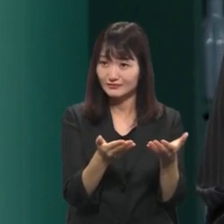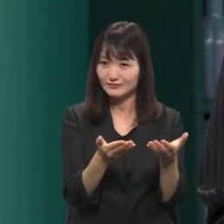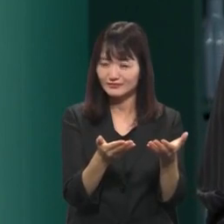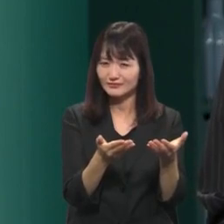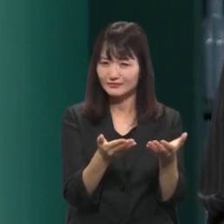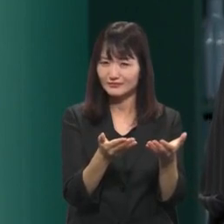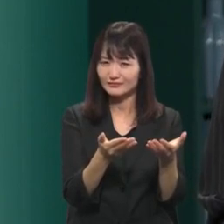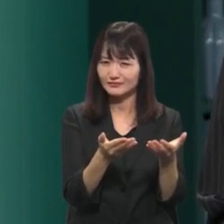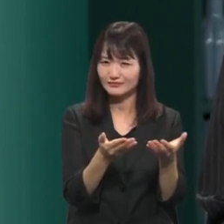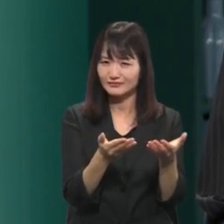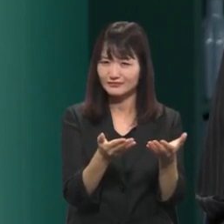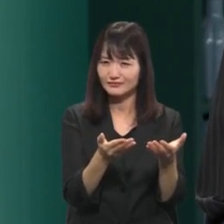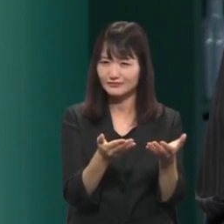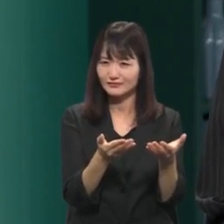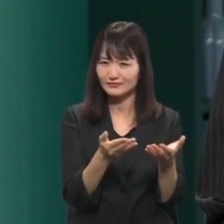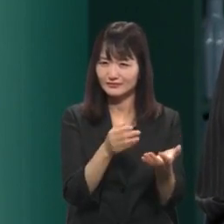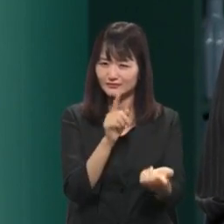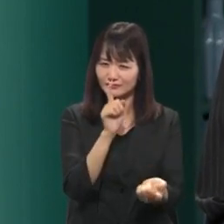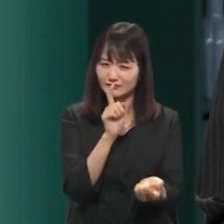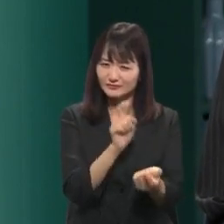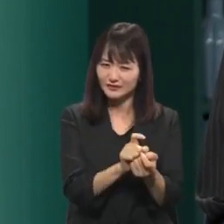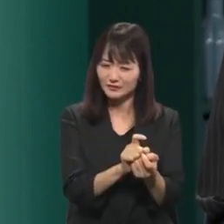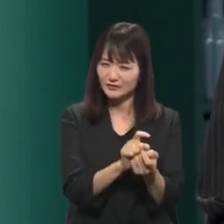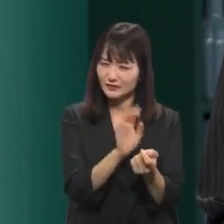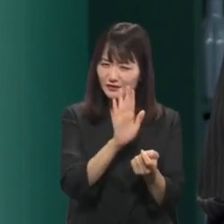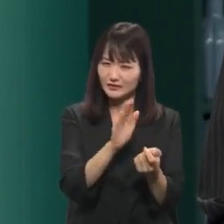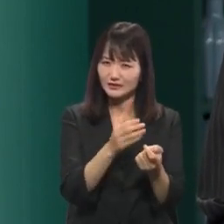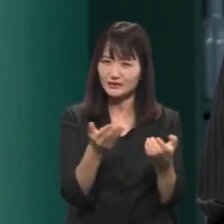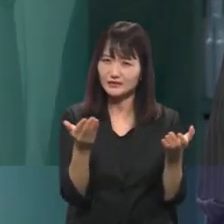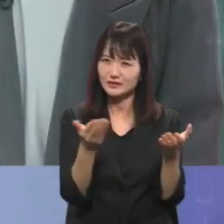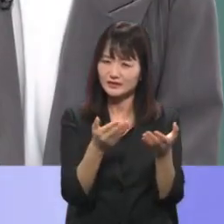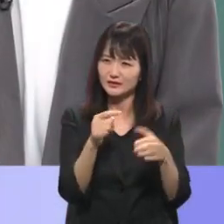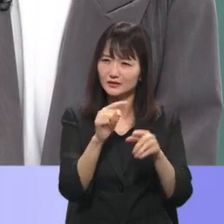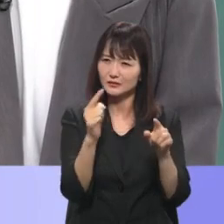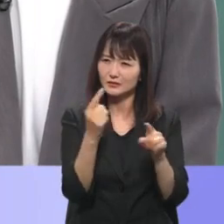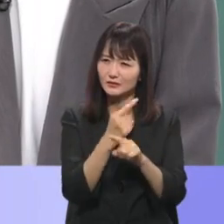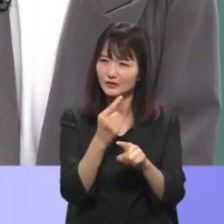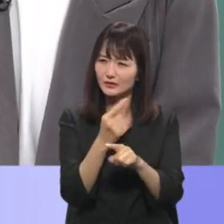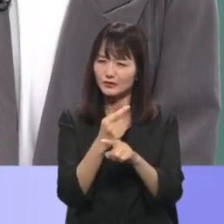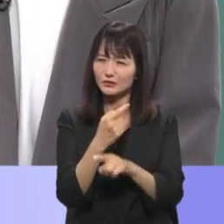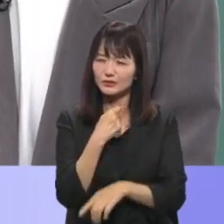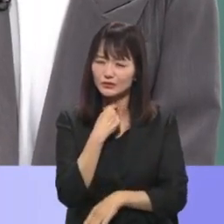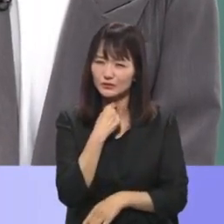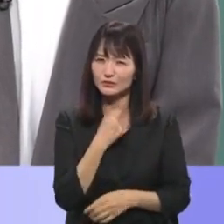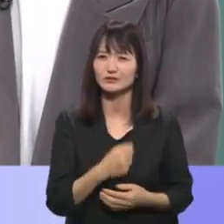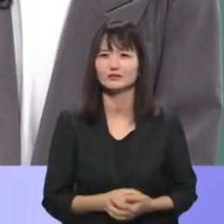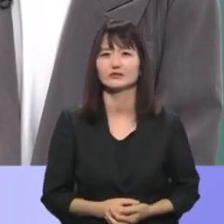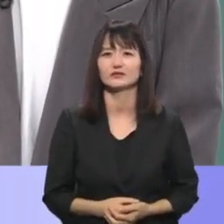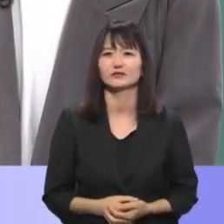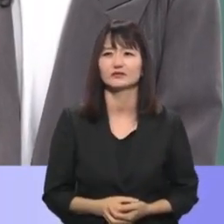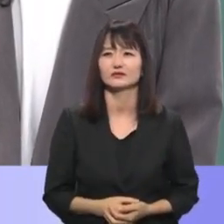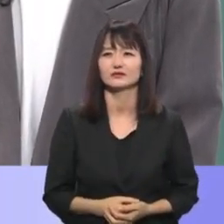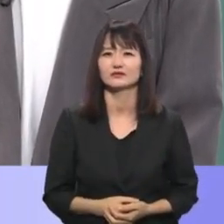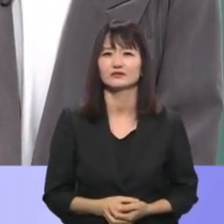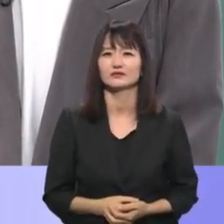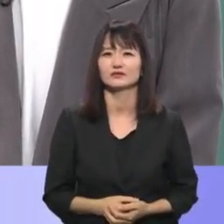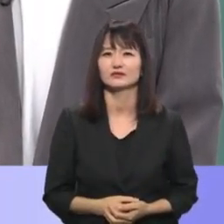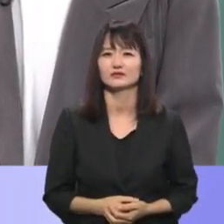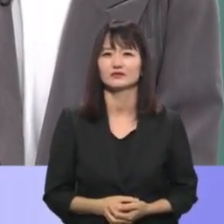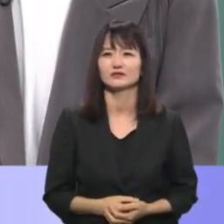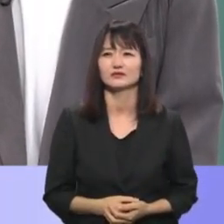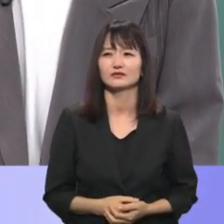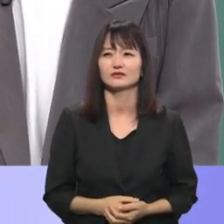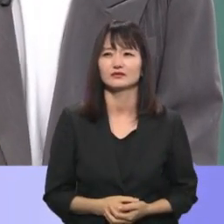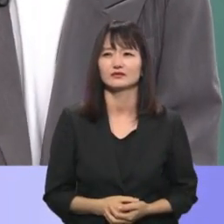적성이 안 맞아서 진로를 많이 바꿔 보려고 노력을 했었는데 언급을 해도 되는지 모르겠습니다 경찰 관련